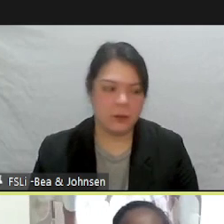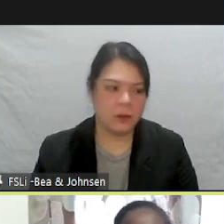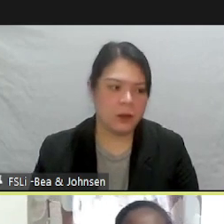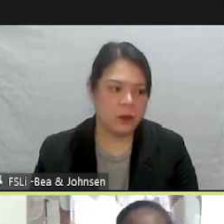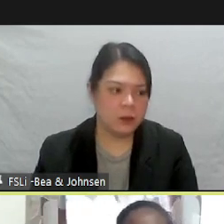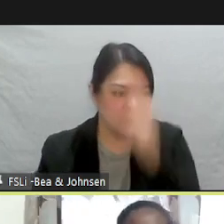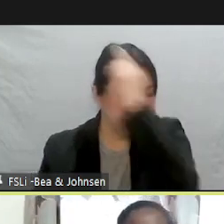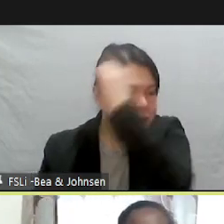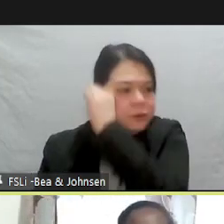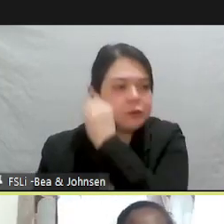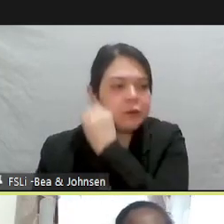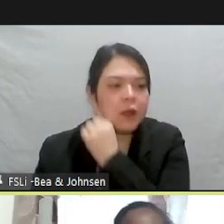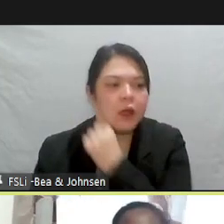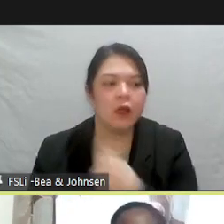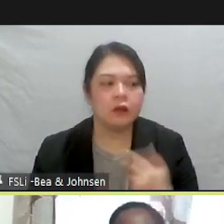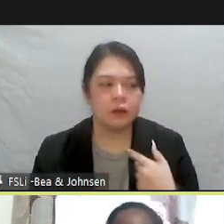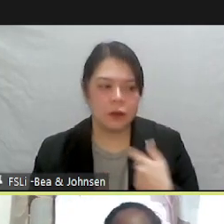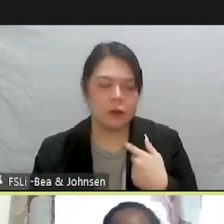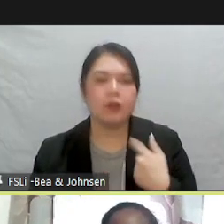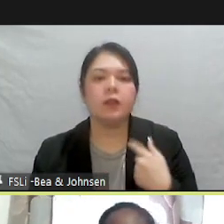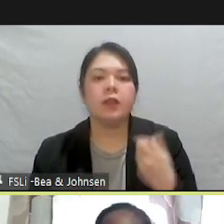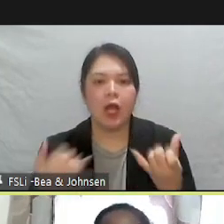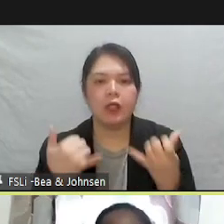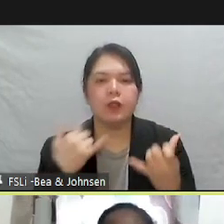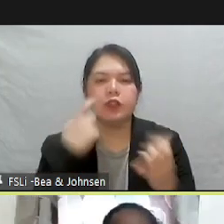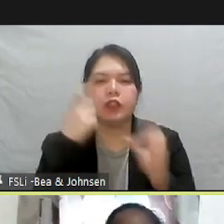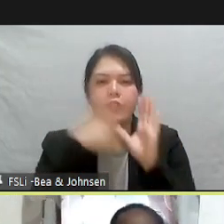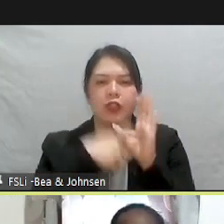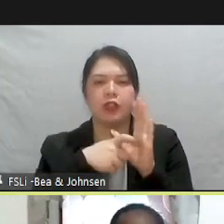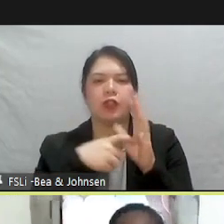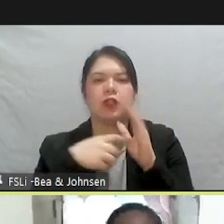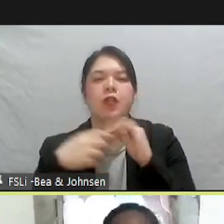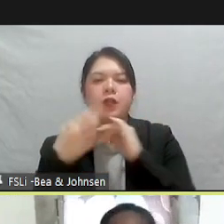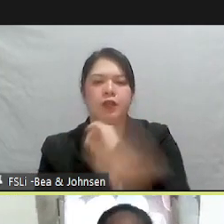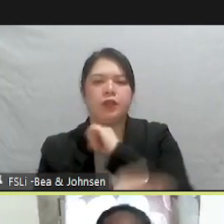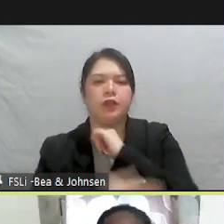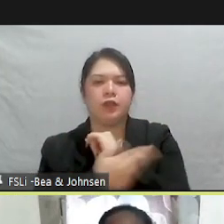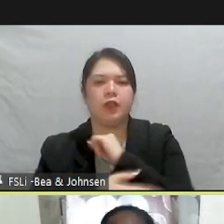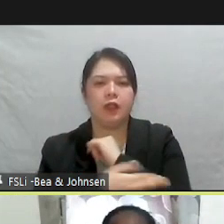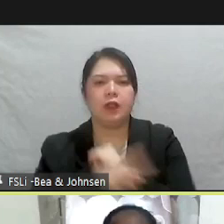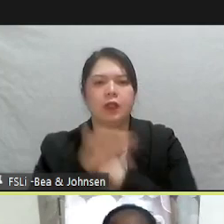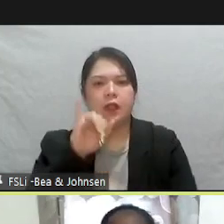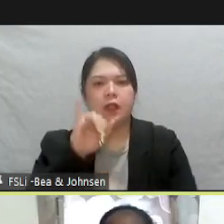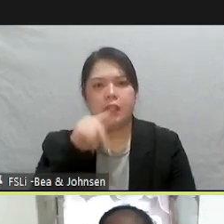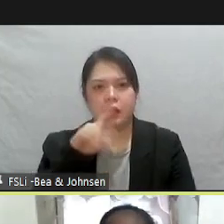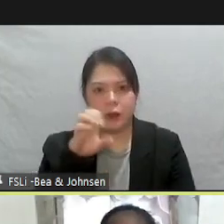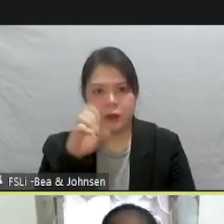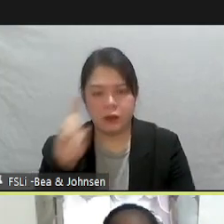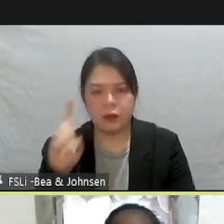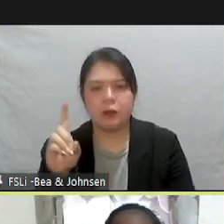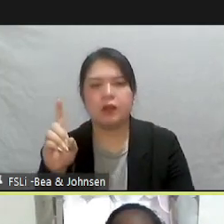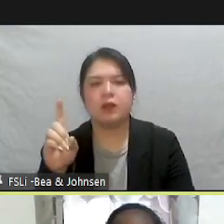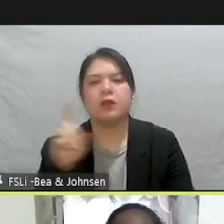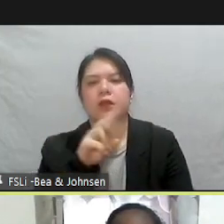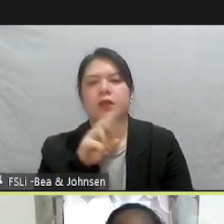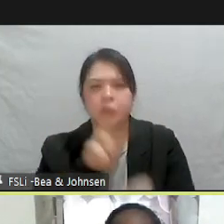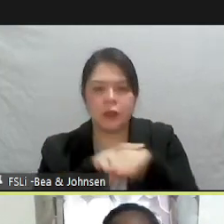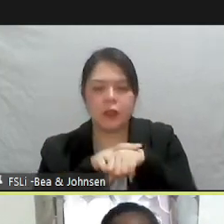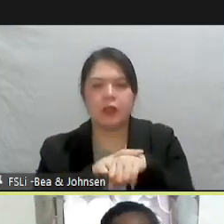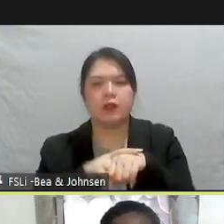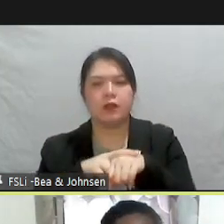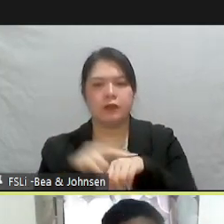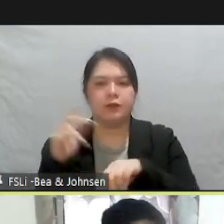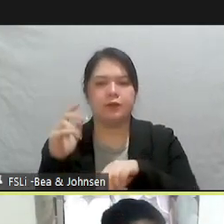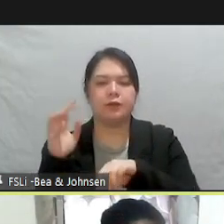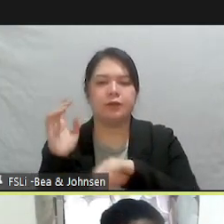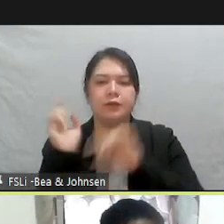Ito na po yung kung saan kinilala tayo ng ating regional IPED. Sa regional, sa national, dumalo po tayo